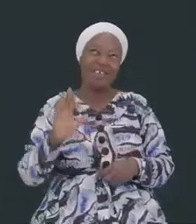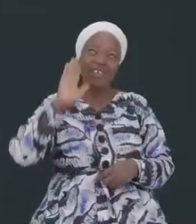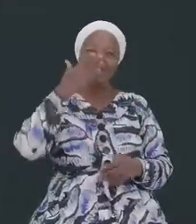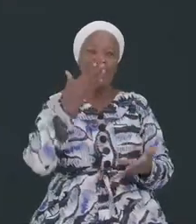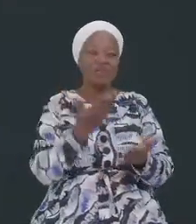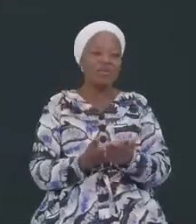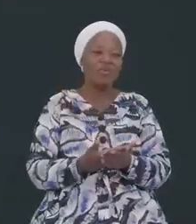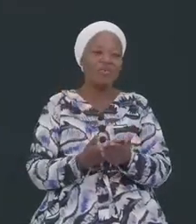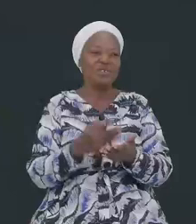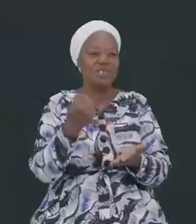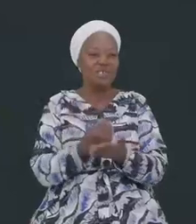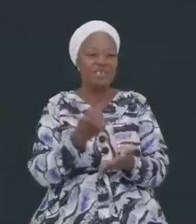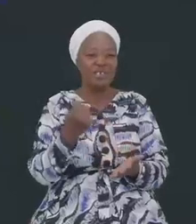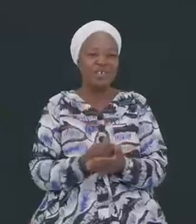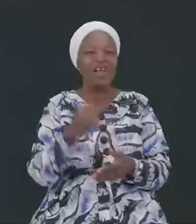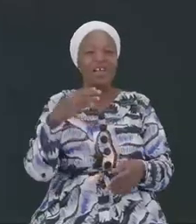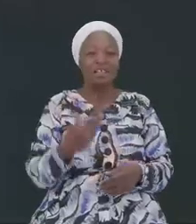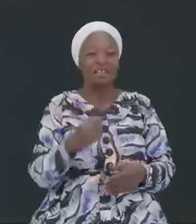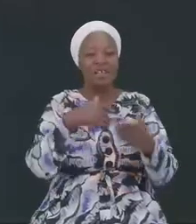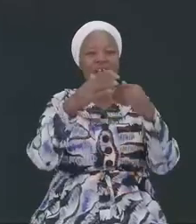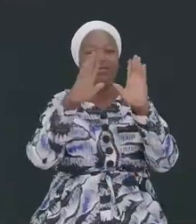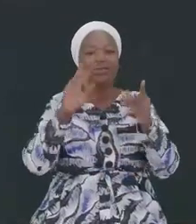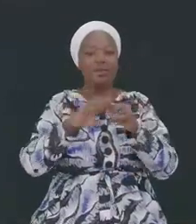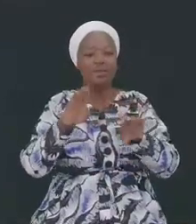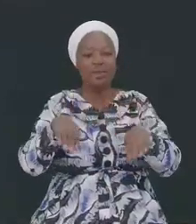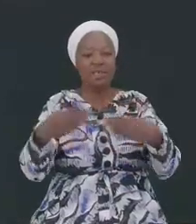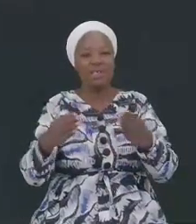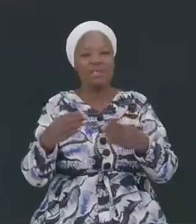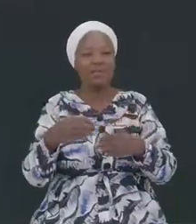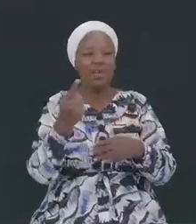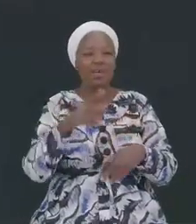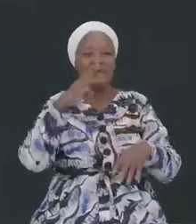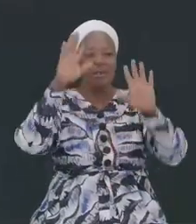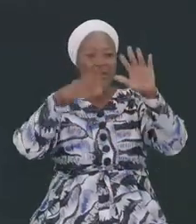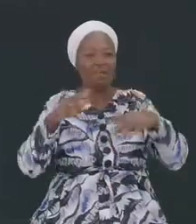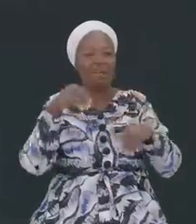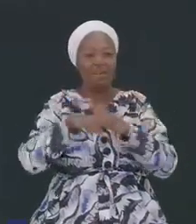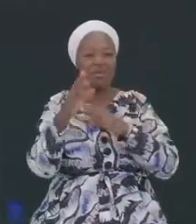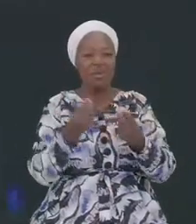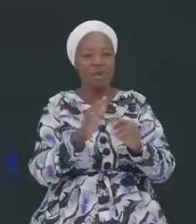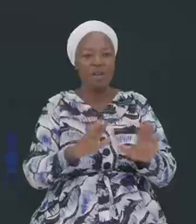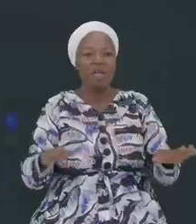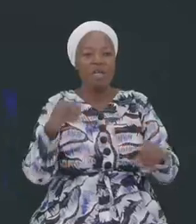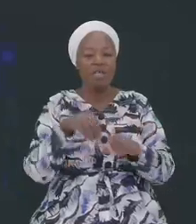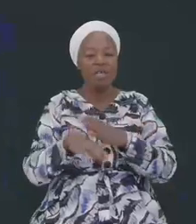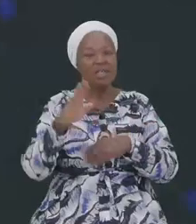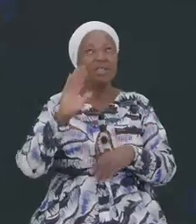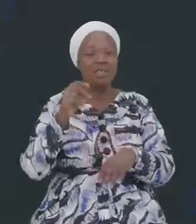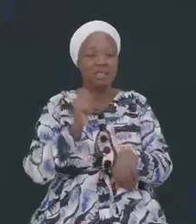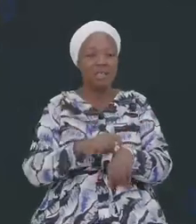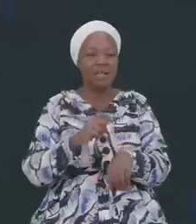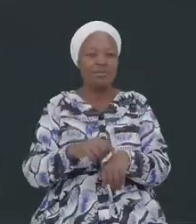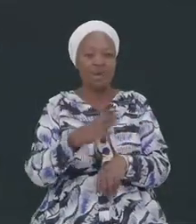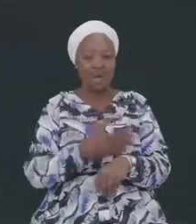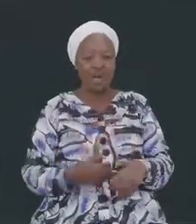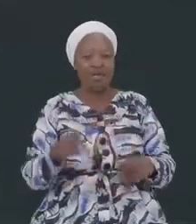trésor, le ciel, pour envoyer à ton pays la pluie en son temps et pour